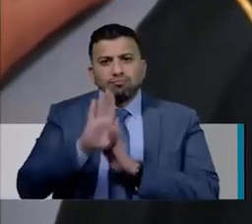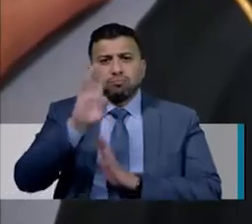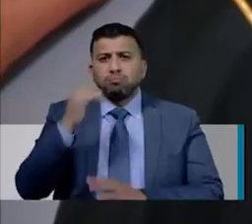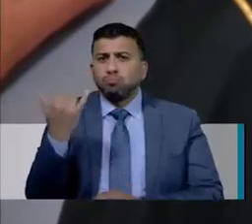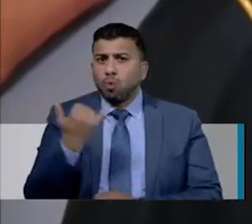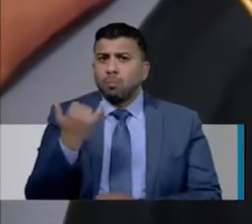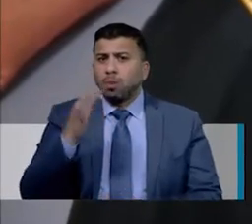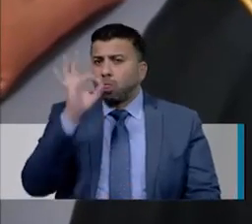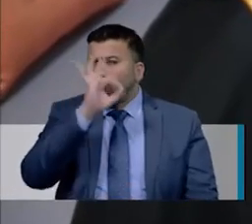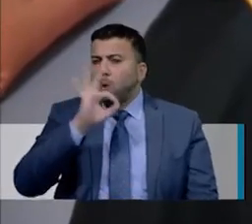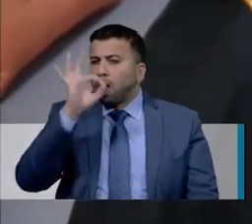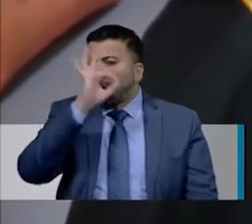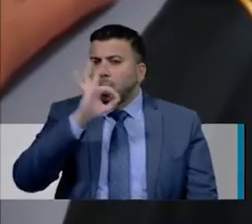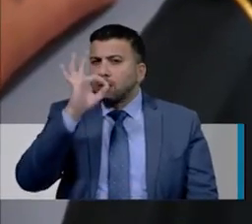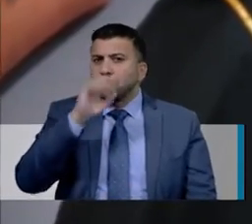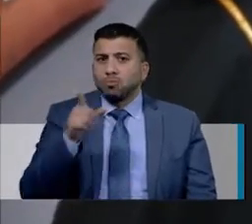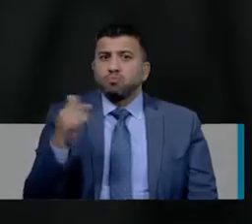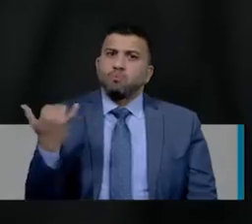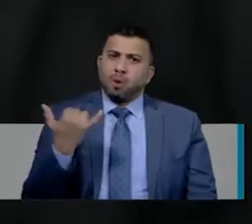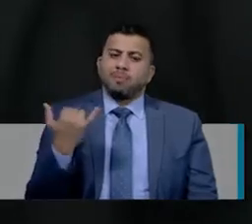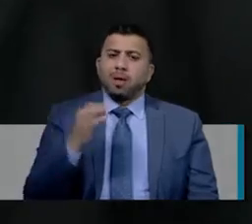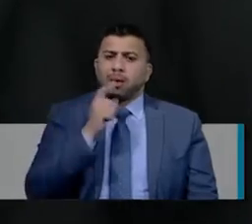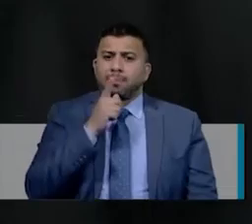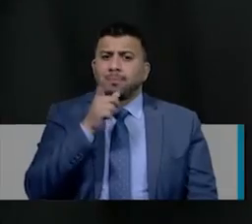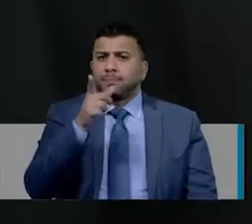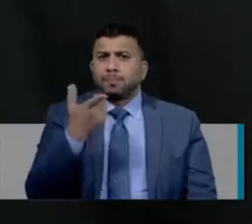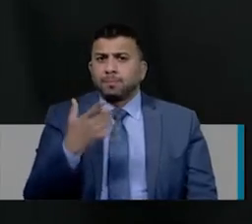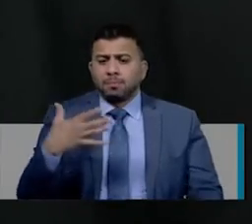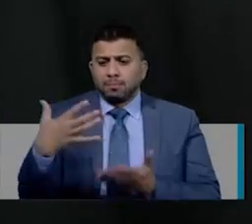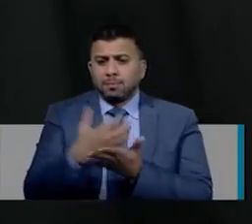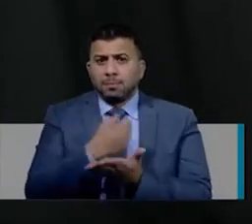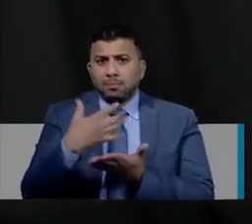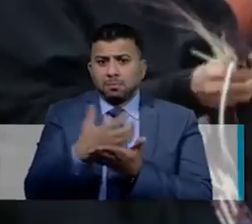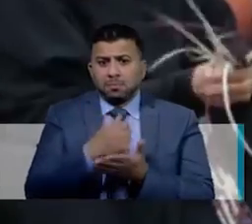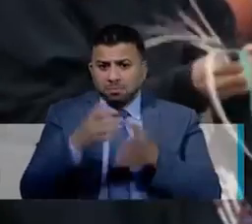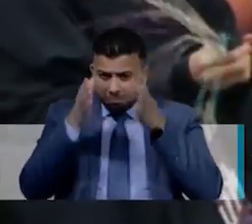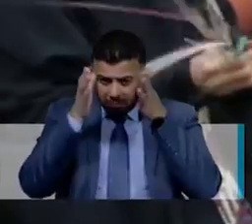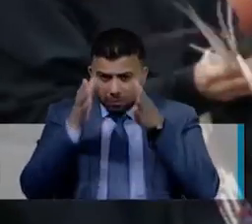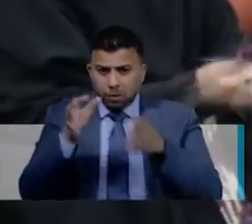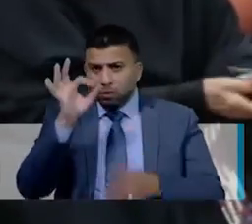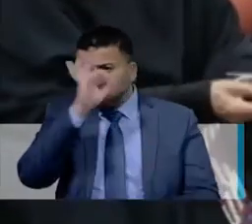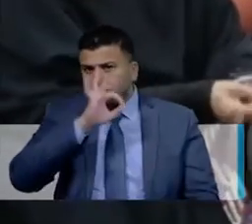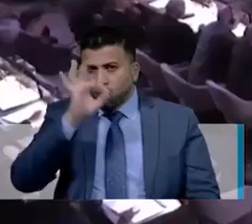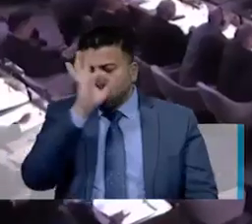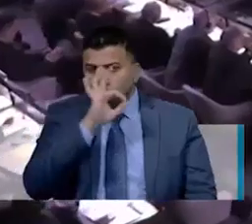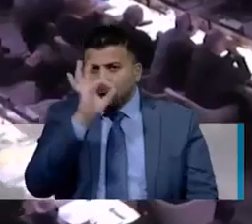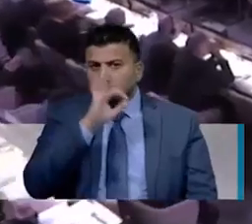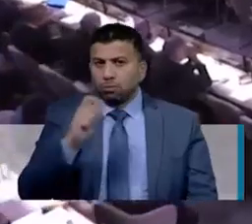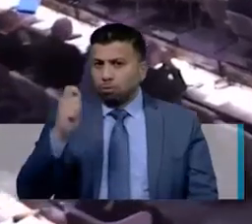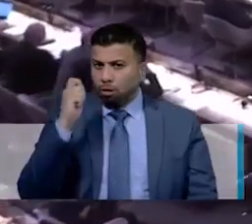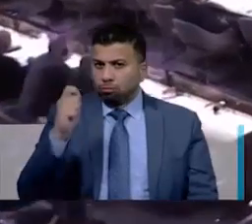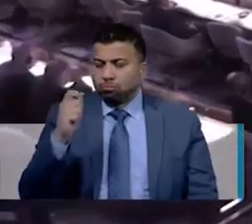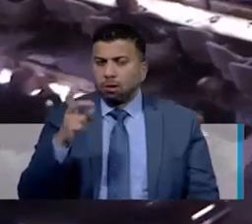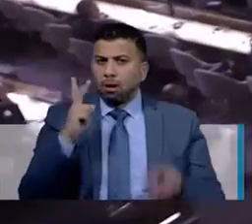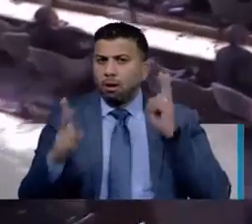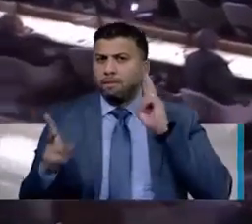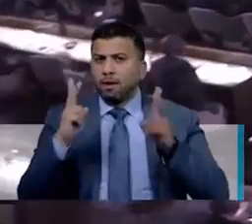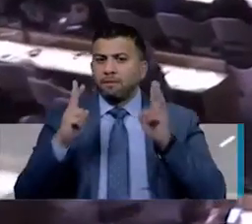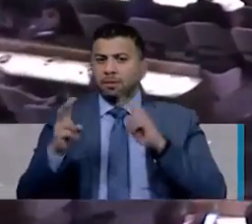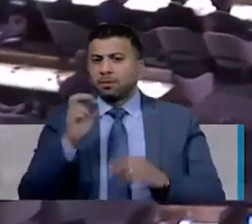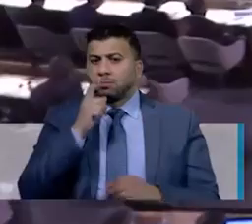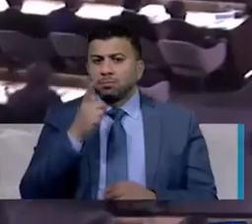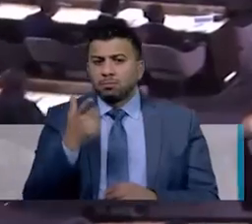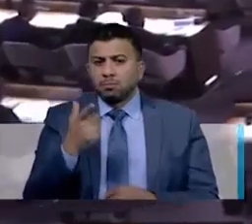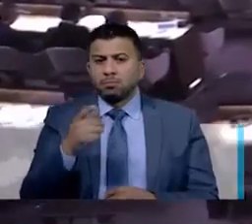وهو أمر تعيه الشارقة بحق، حتى حصدت ثمار اهتمامها بالتراث في العديد من المحافل، من